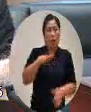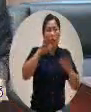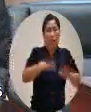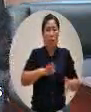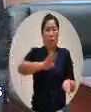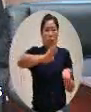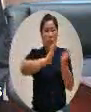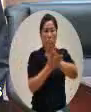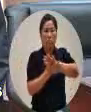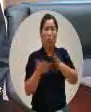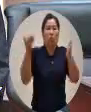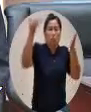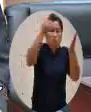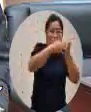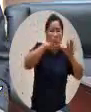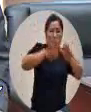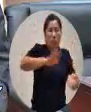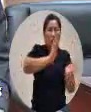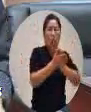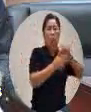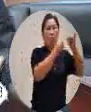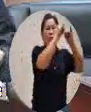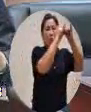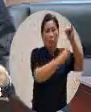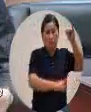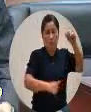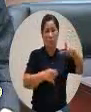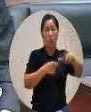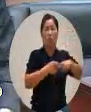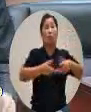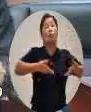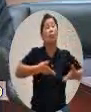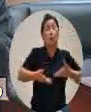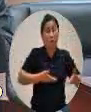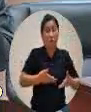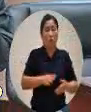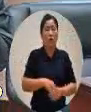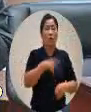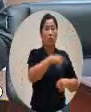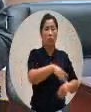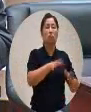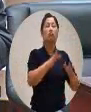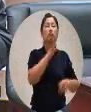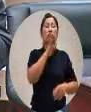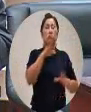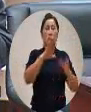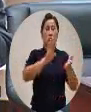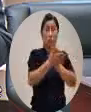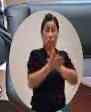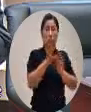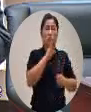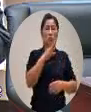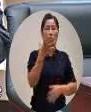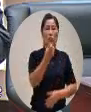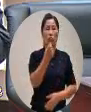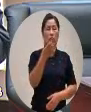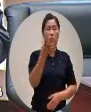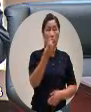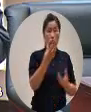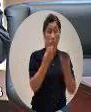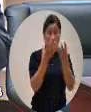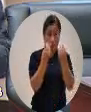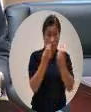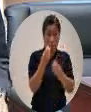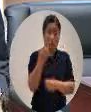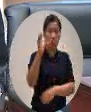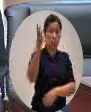變成一個歷史公案那現在他們變成是無權占用的這個私有土地然後